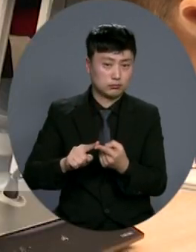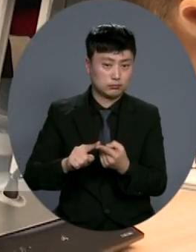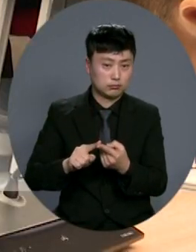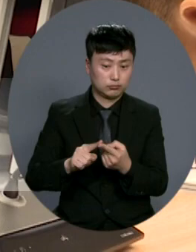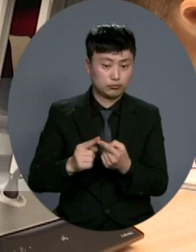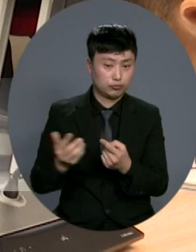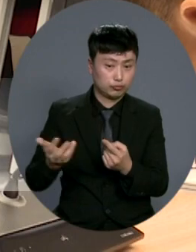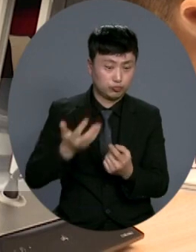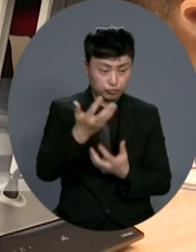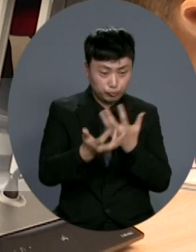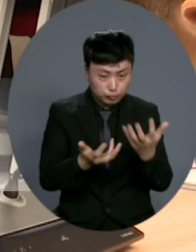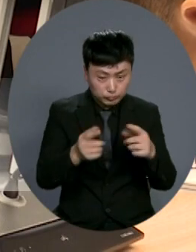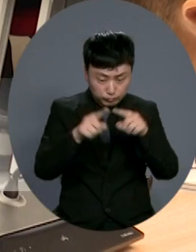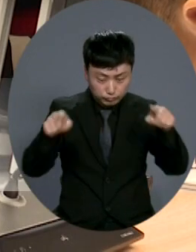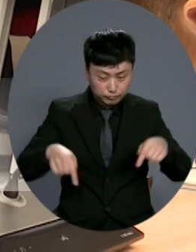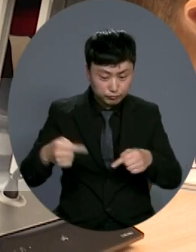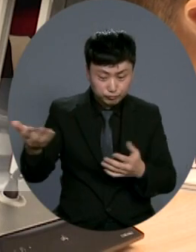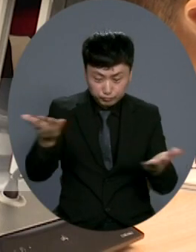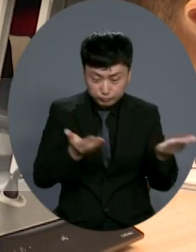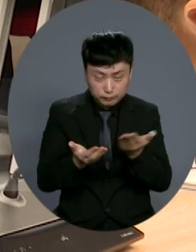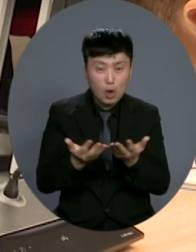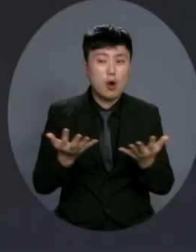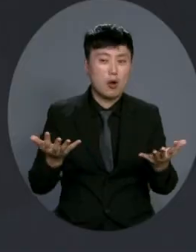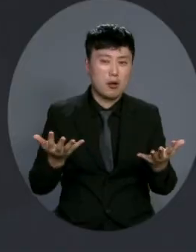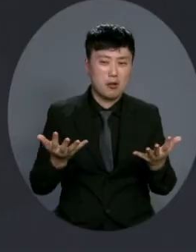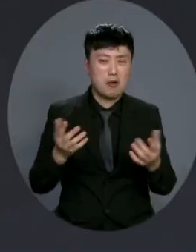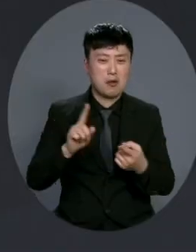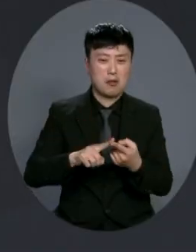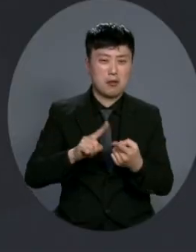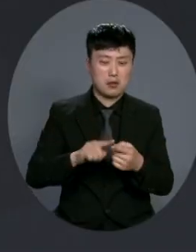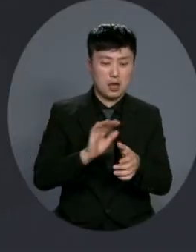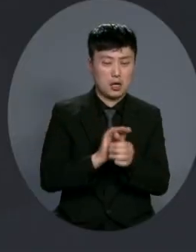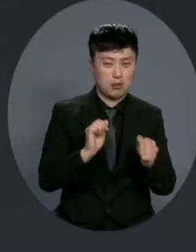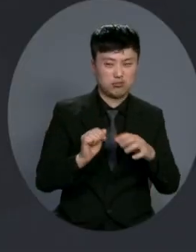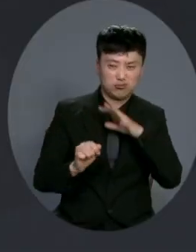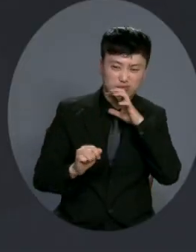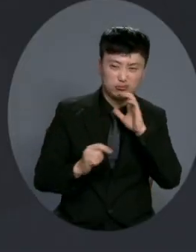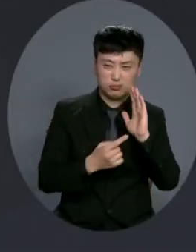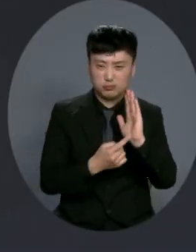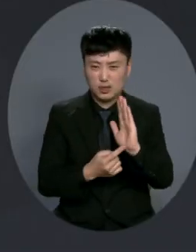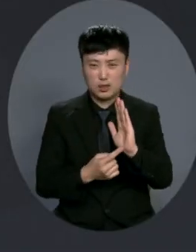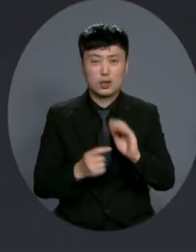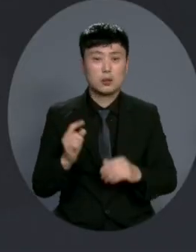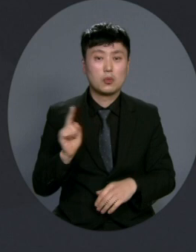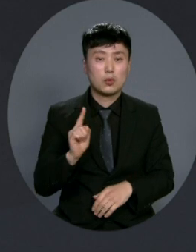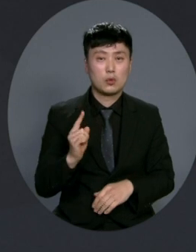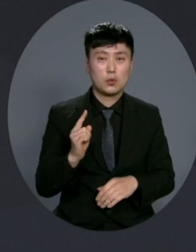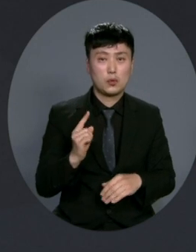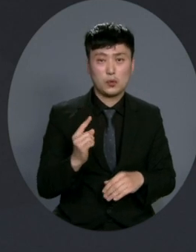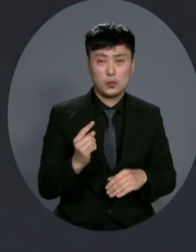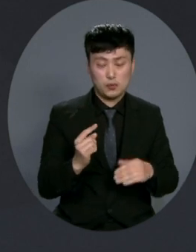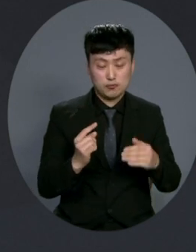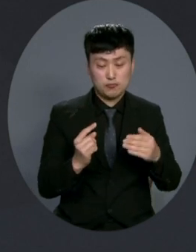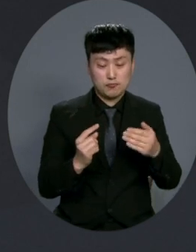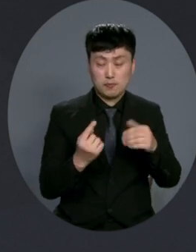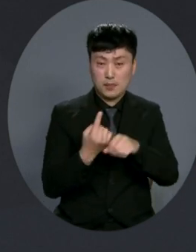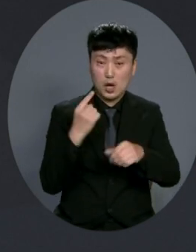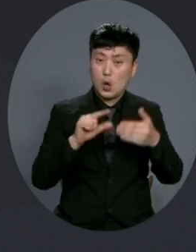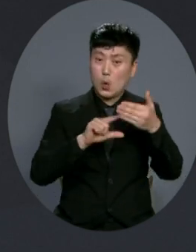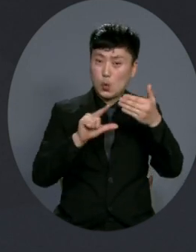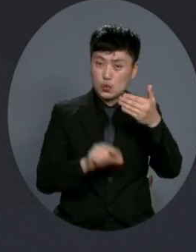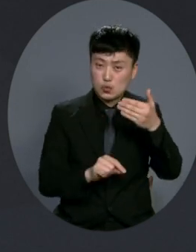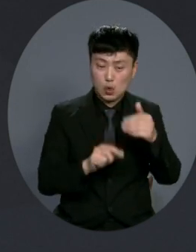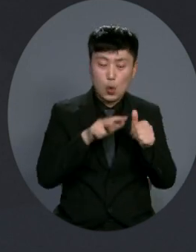받지 않았다고 언급한 데 대해서도 반발이 나오고 있습니다. 복수의 지자체 관계자들은 지난해 9월